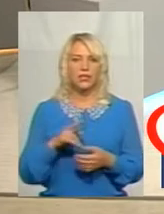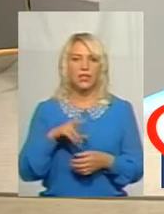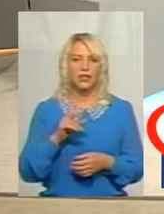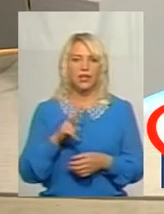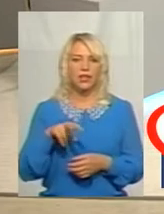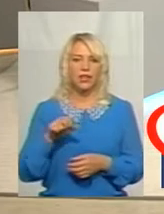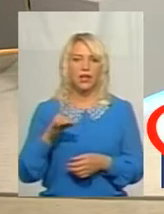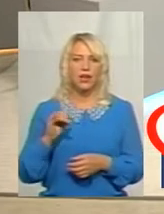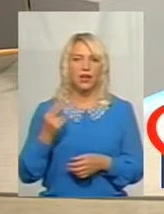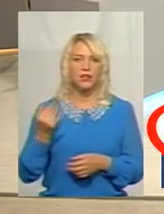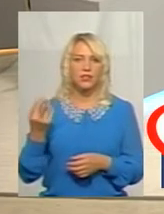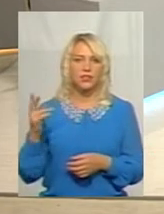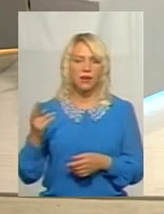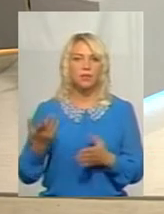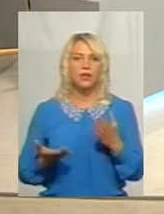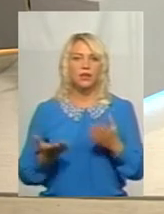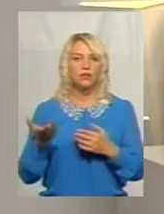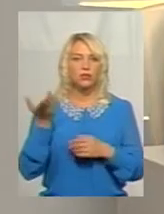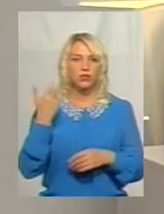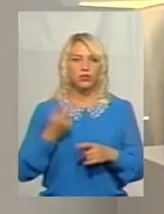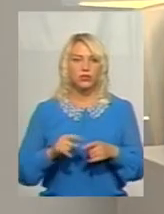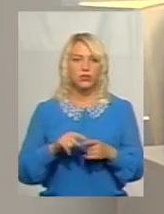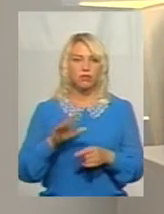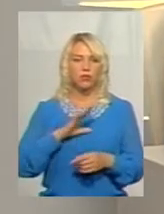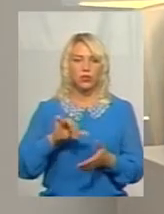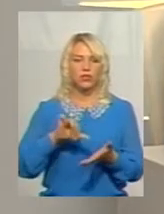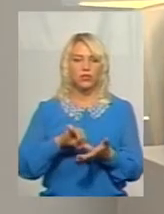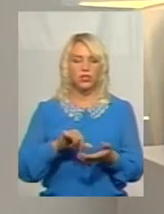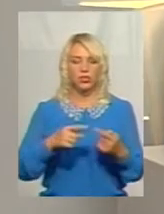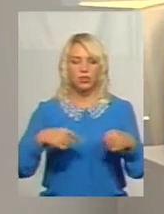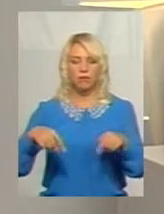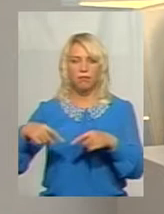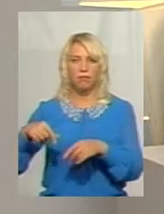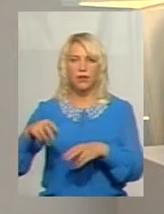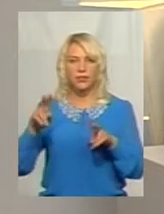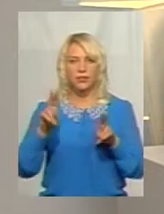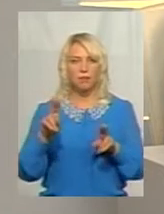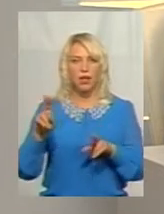підписанню. Якщо раніше це був дільничий принцип, зараз цей дільничий принцип